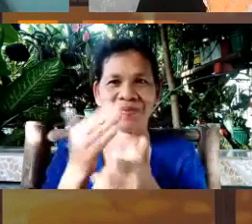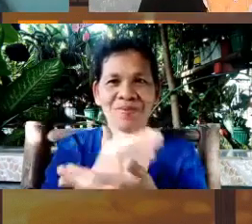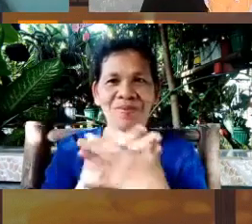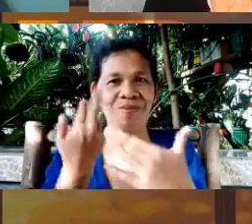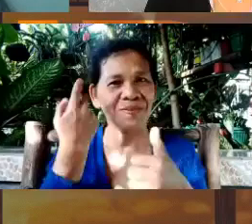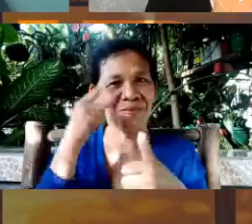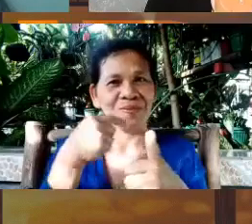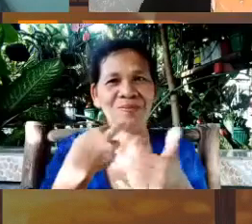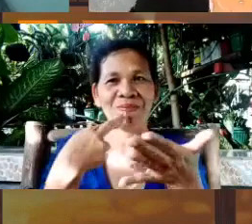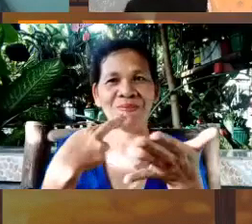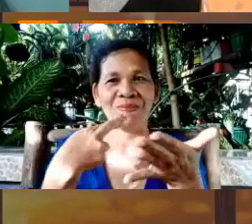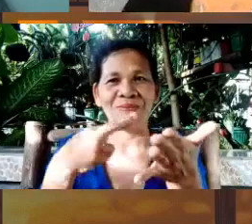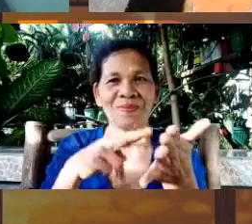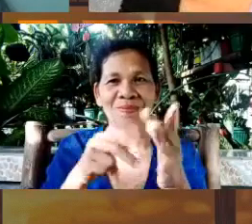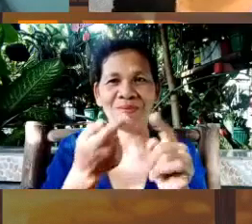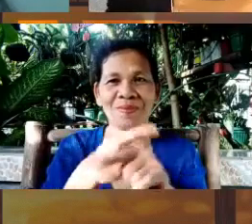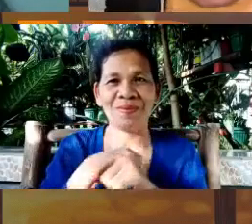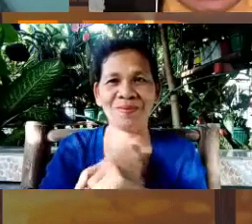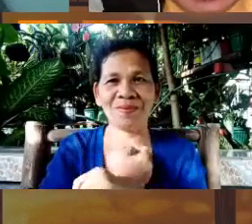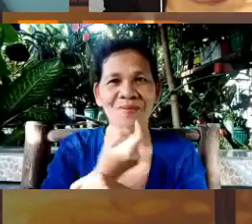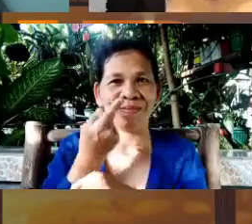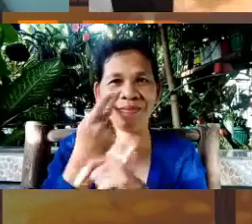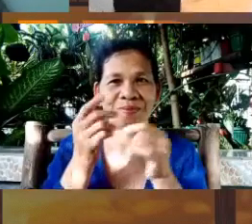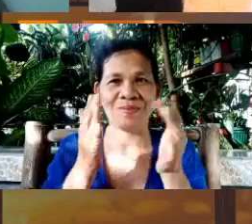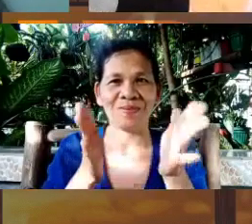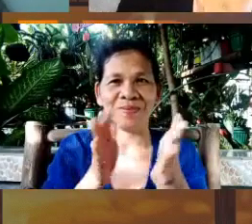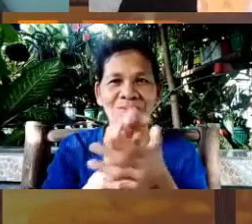buhat sa ating comment section. Pastor Jubi?